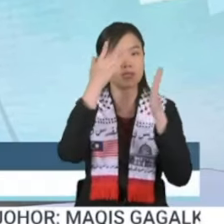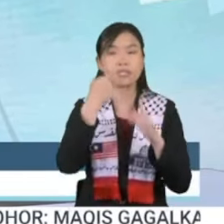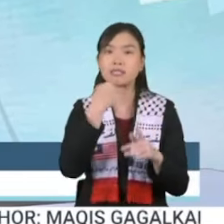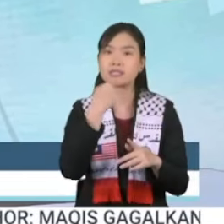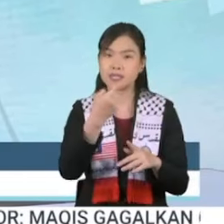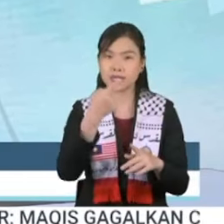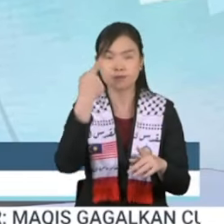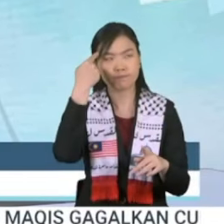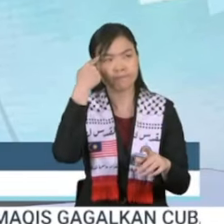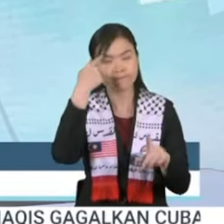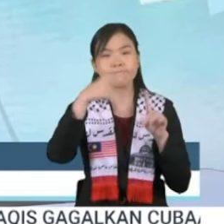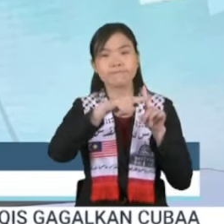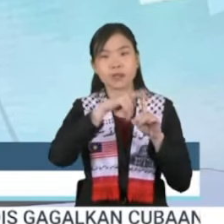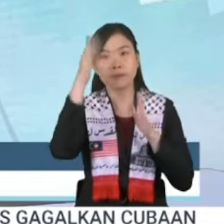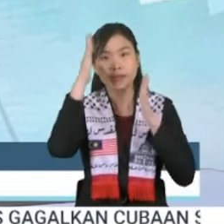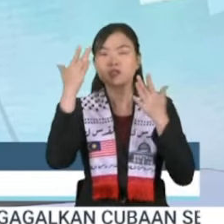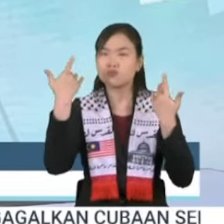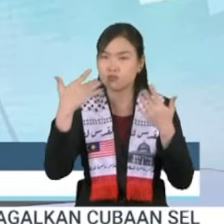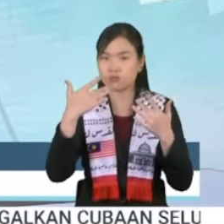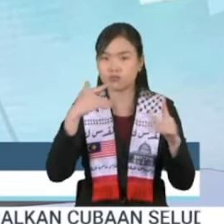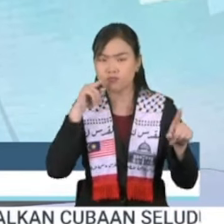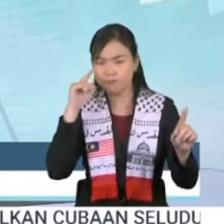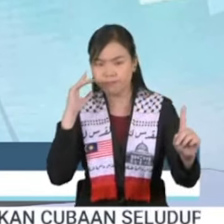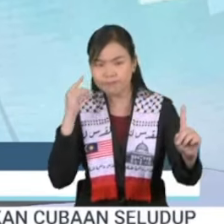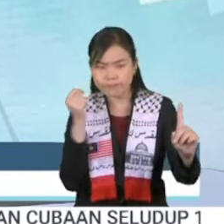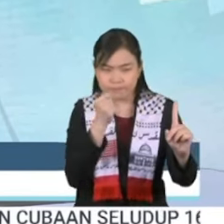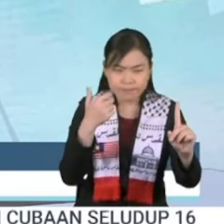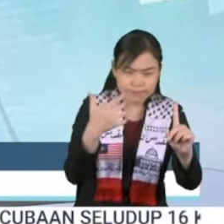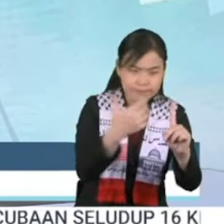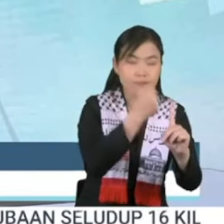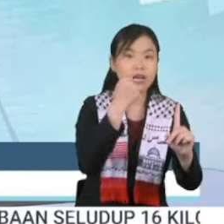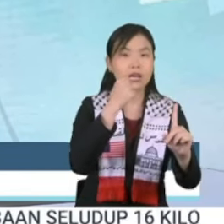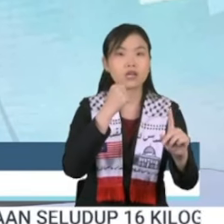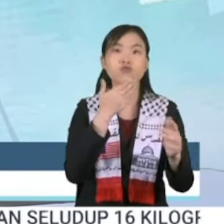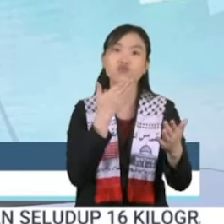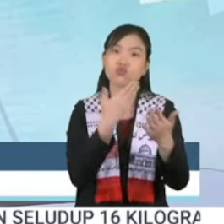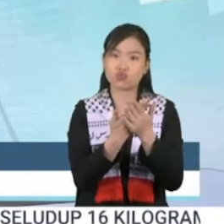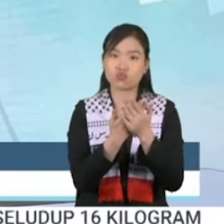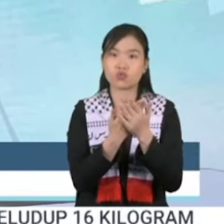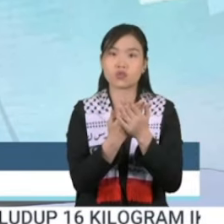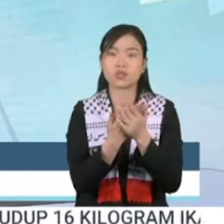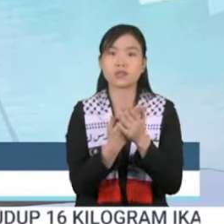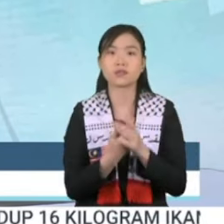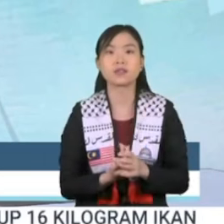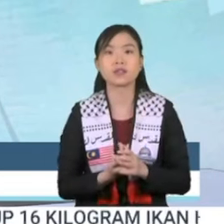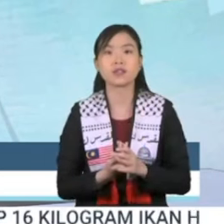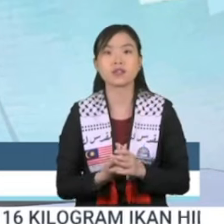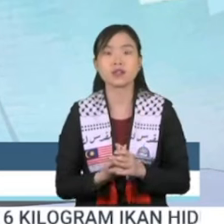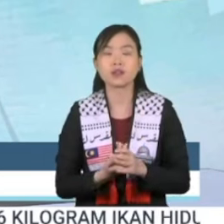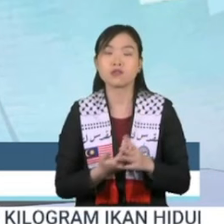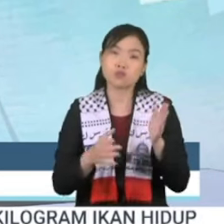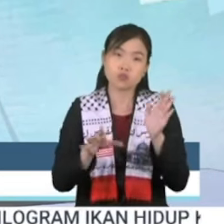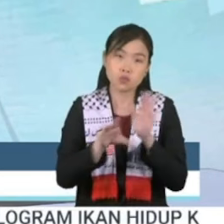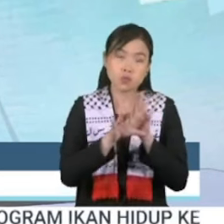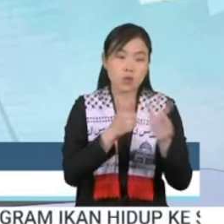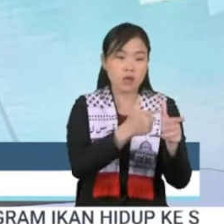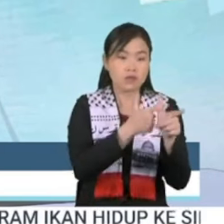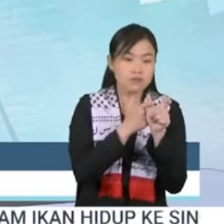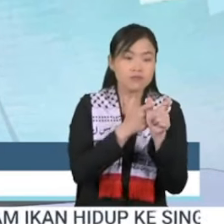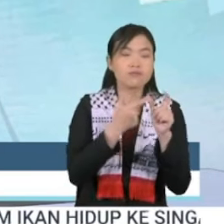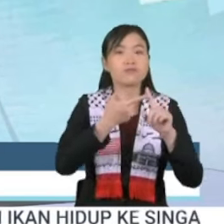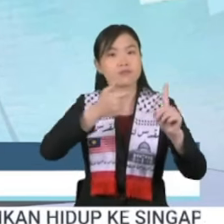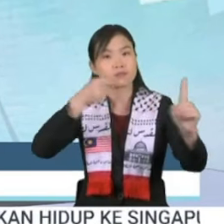optimis Malaysia berada di landasan tepat untuk mencapai sasaran, memandangkan sukan lubuk emas seperti olahraga, memanah dan